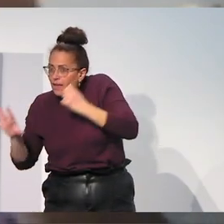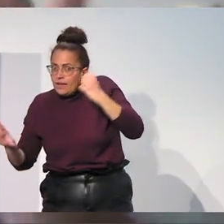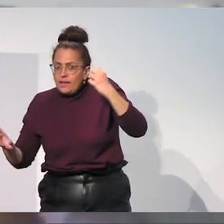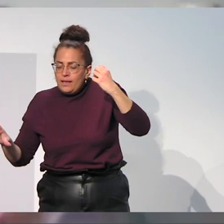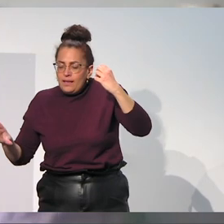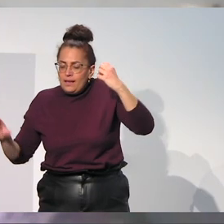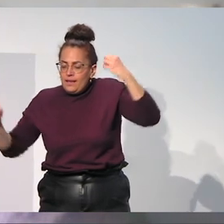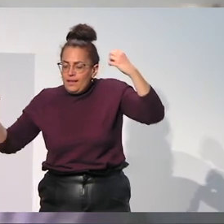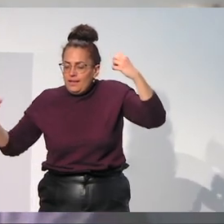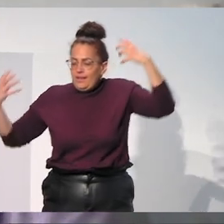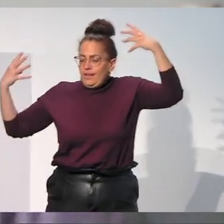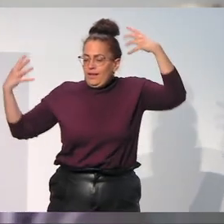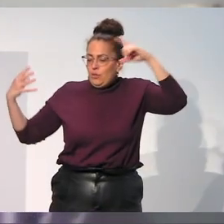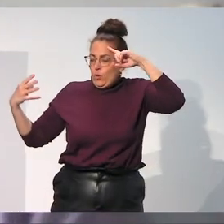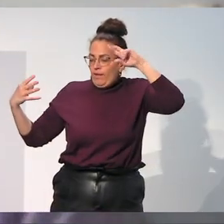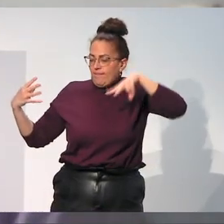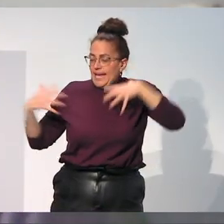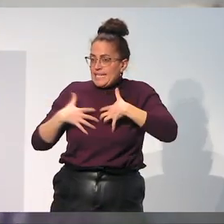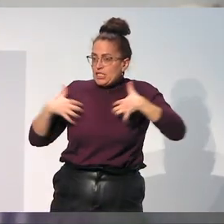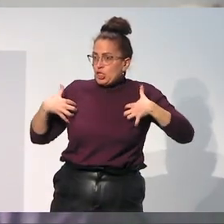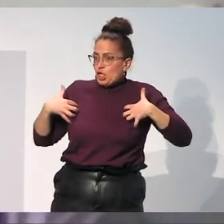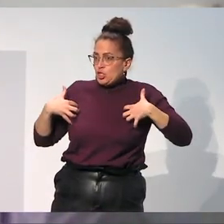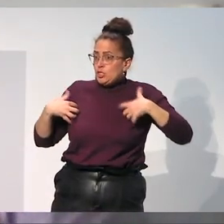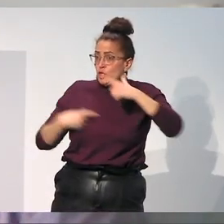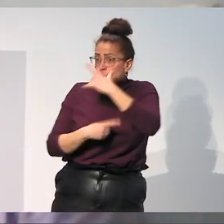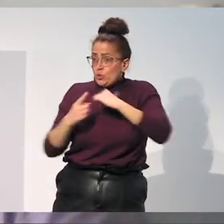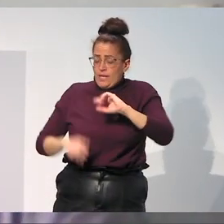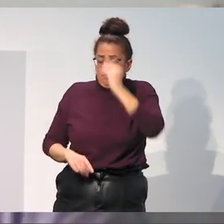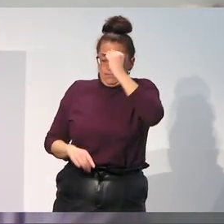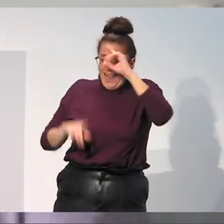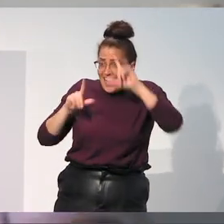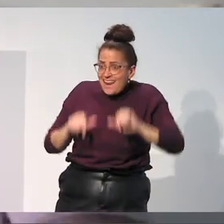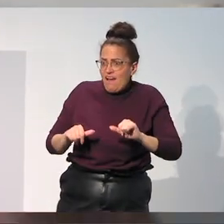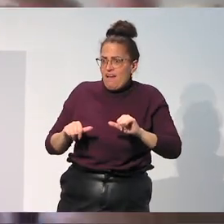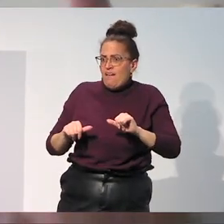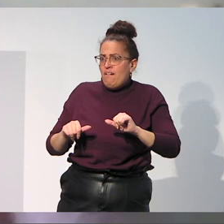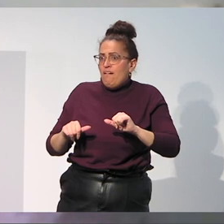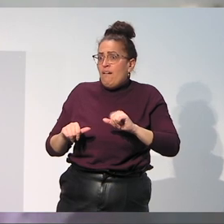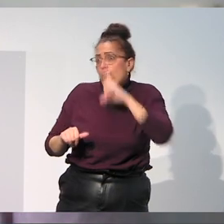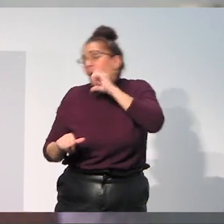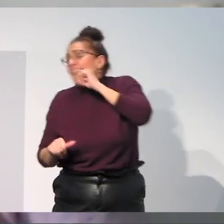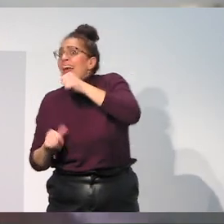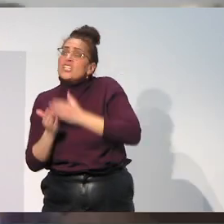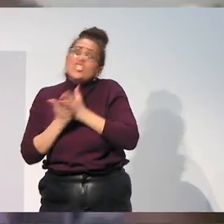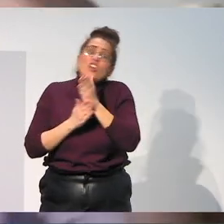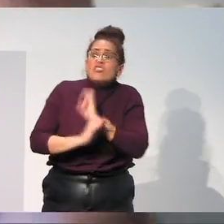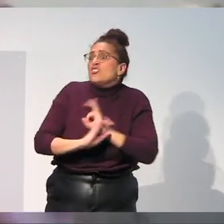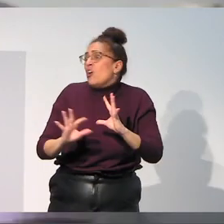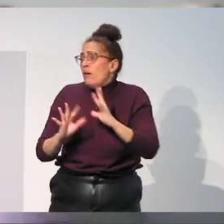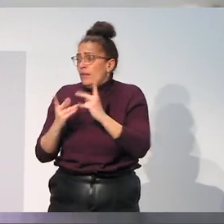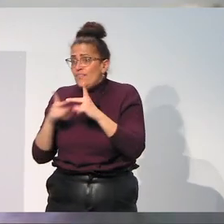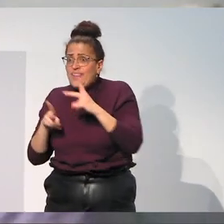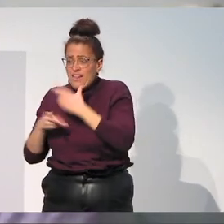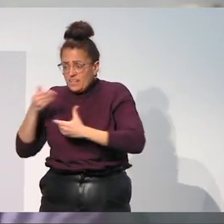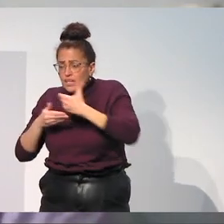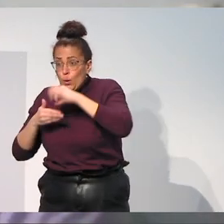peut pas imaginer de la science sans conscience sociale. On ne peut pas imaginer qu'on ne soit en train de constituer des villes sans prendre en compte,